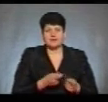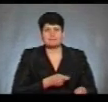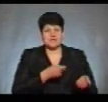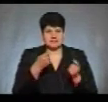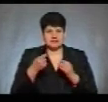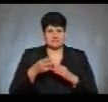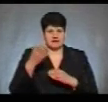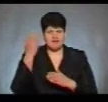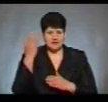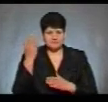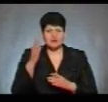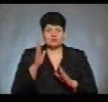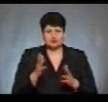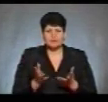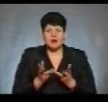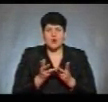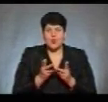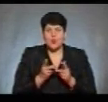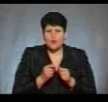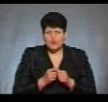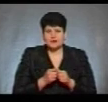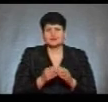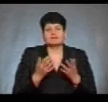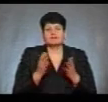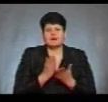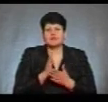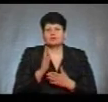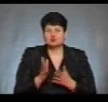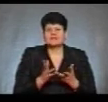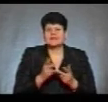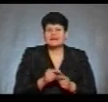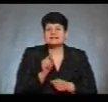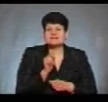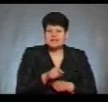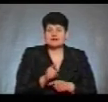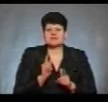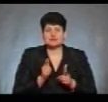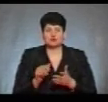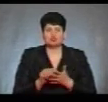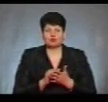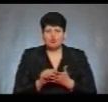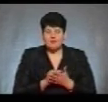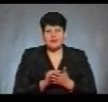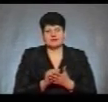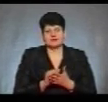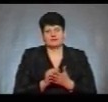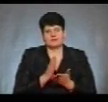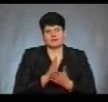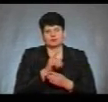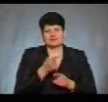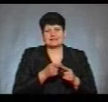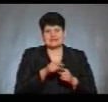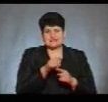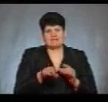перенесемо наверх, будемо рахувати. І має бути кількість та, яка згідно з документів положена на цю окружну виборчу